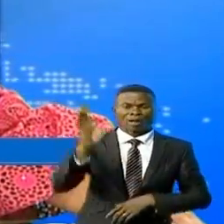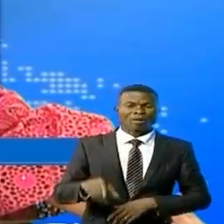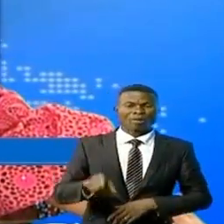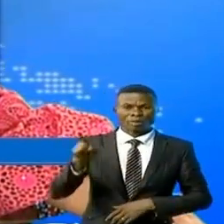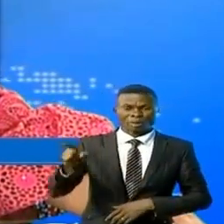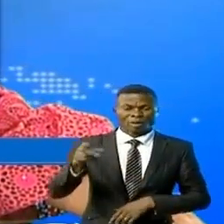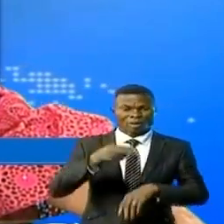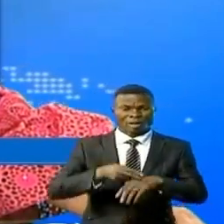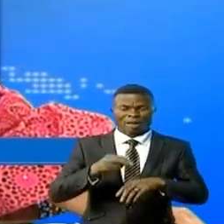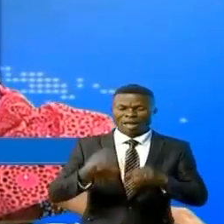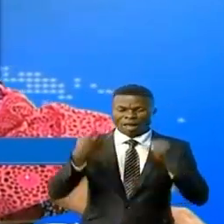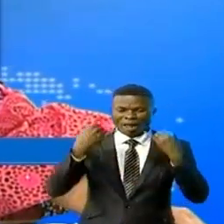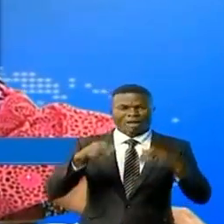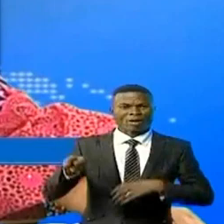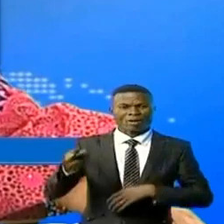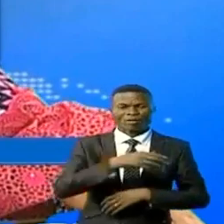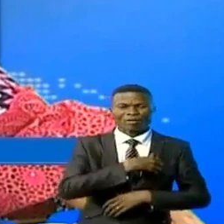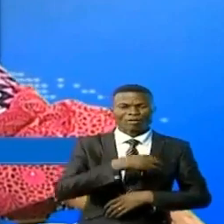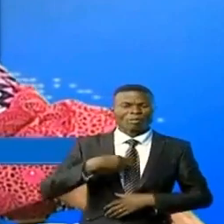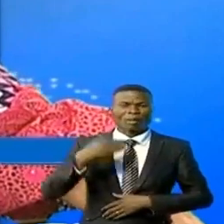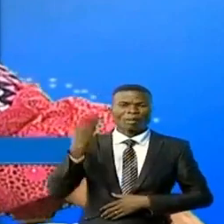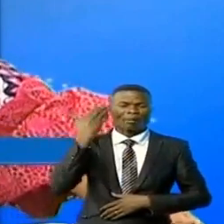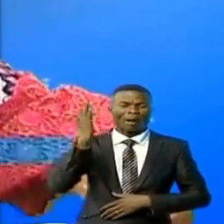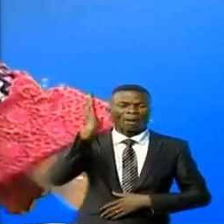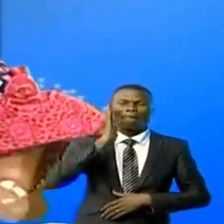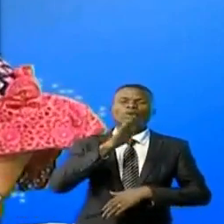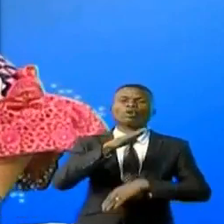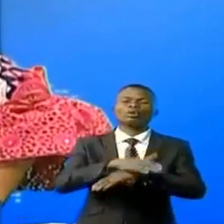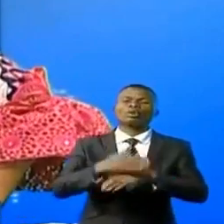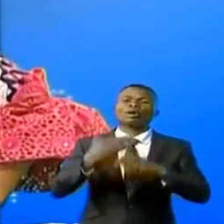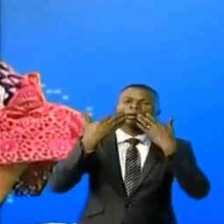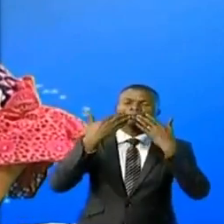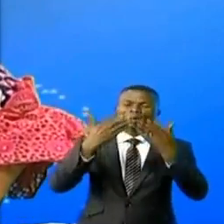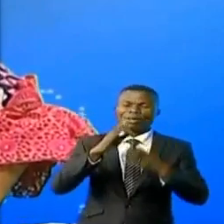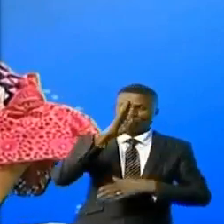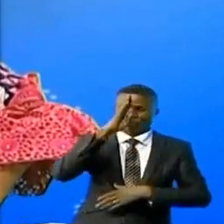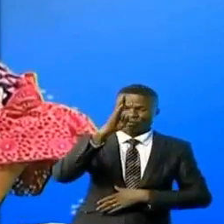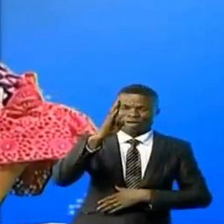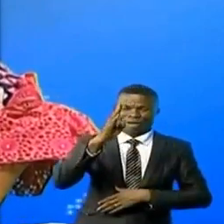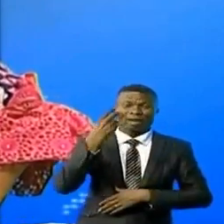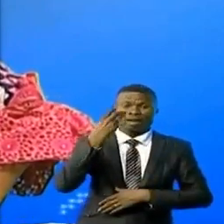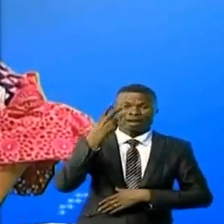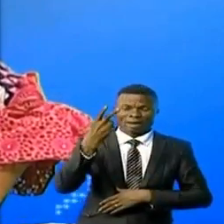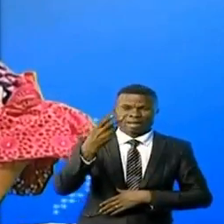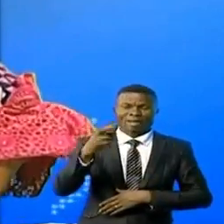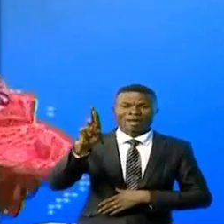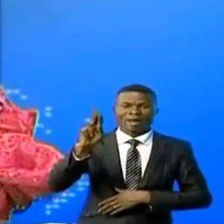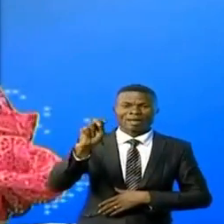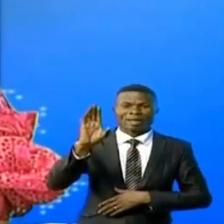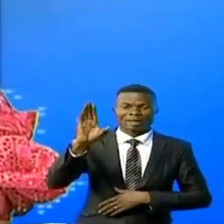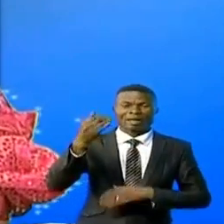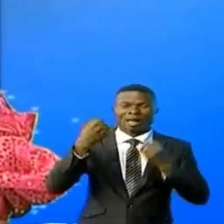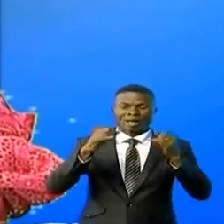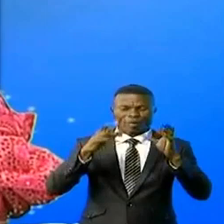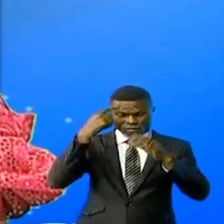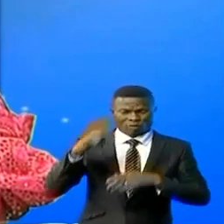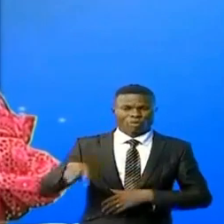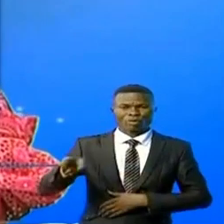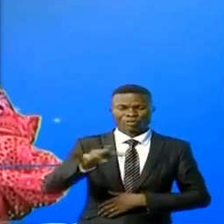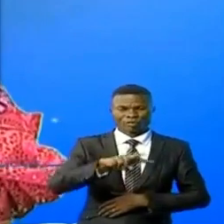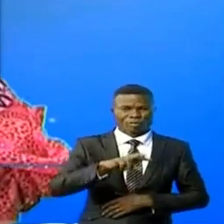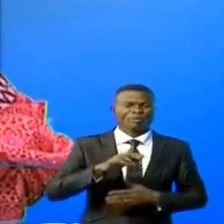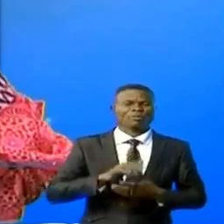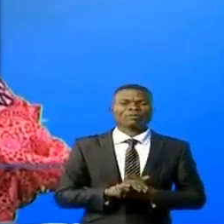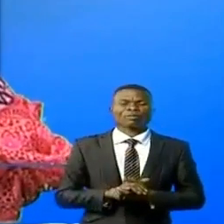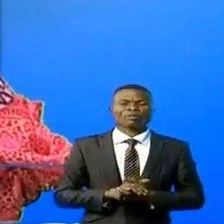c'est l'heure de vous informer mesdames et messieurs bonsoir et merci de votre fidélité à cette grande édition d'information sur la chaîne nationale